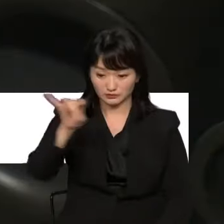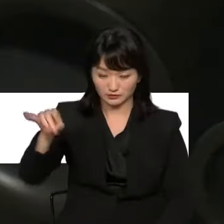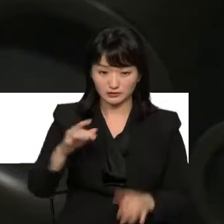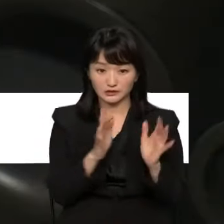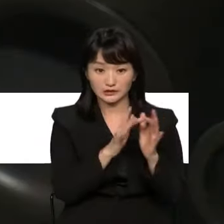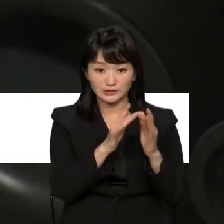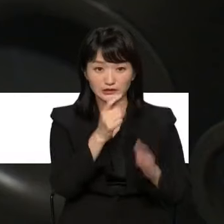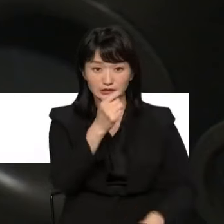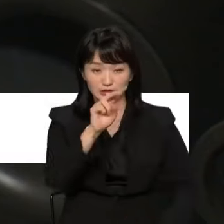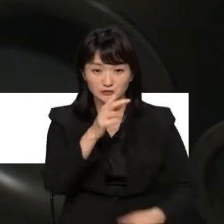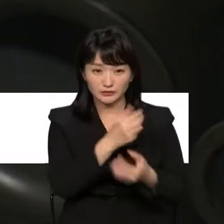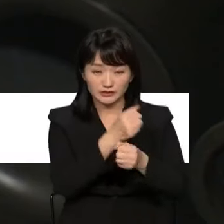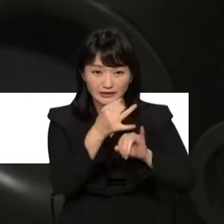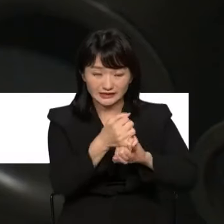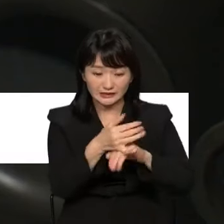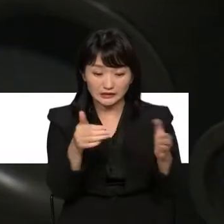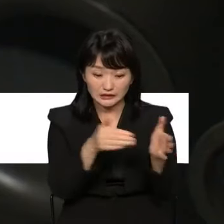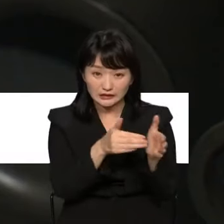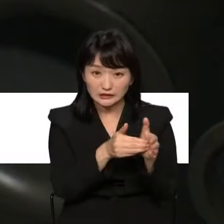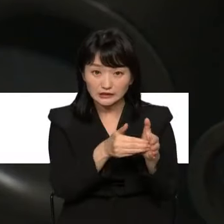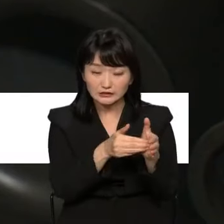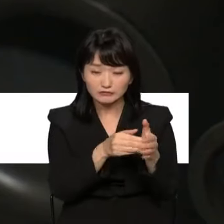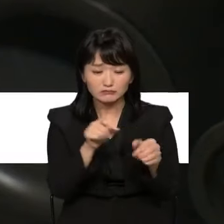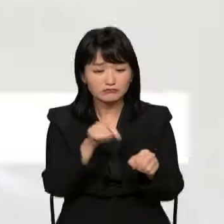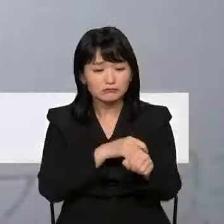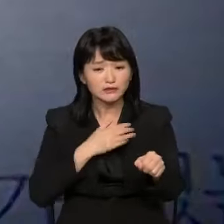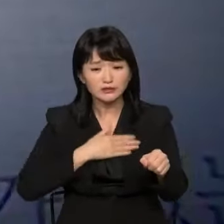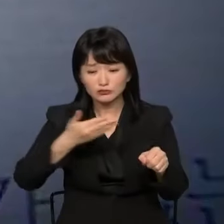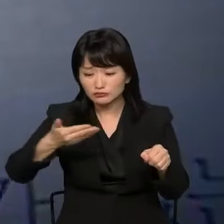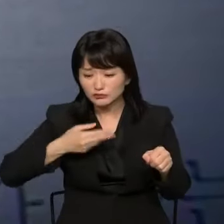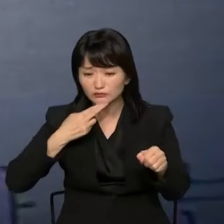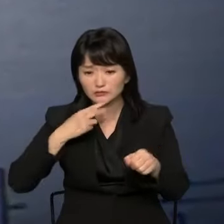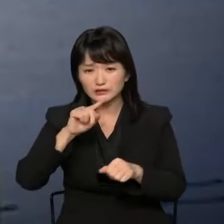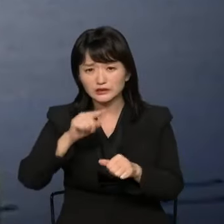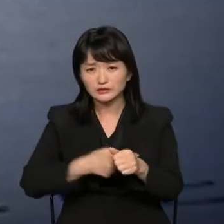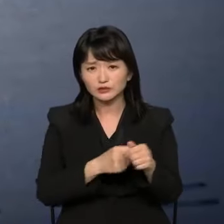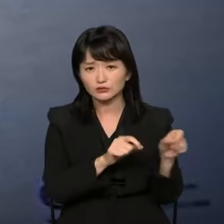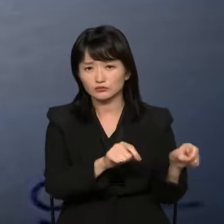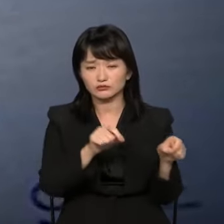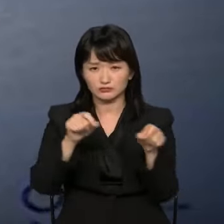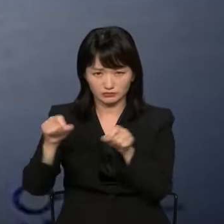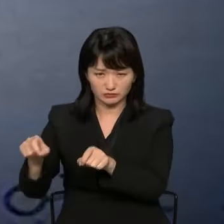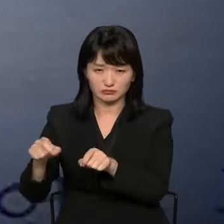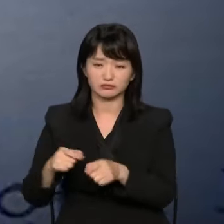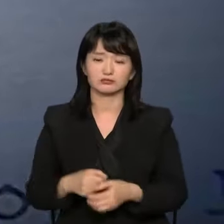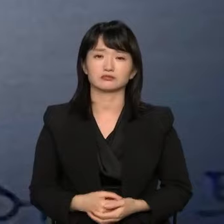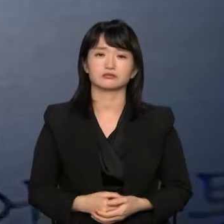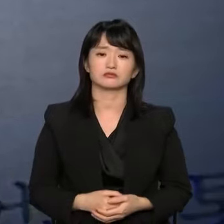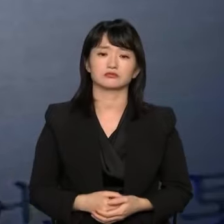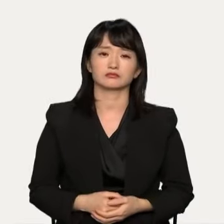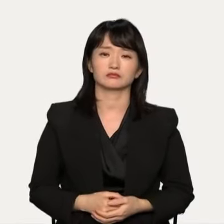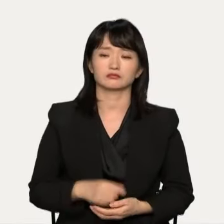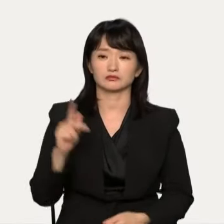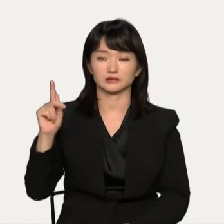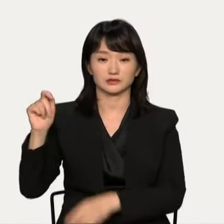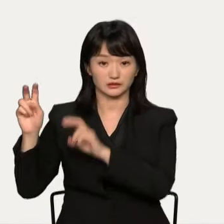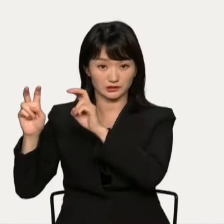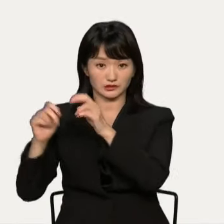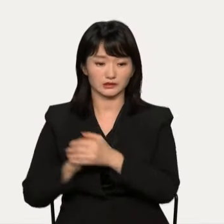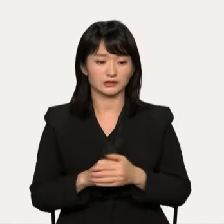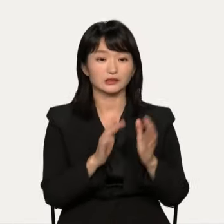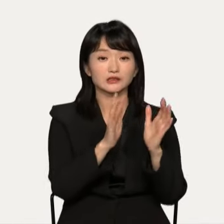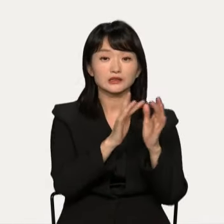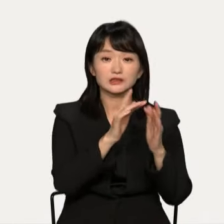인터넷과 TV 약정 만기일이었지만 별다른 고지 없이 자동 연장됐습니다. 이에 대해 KT는